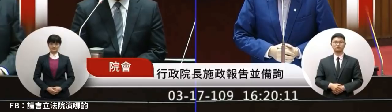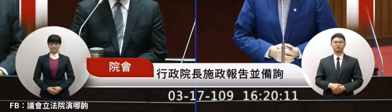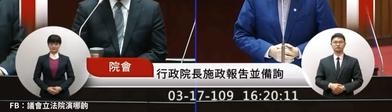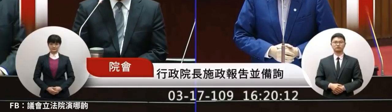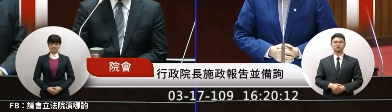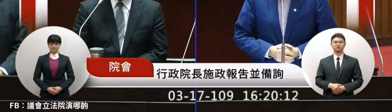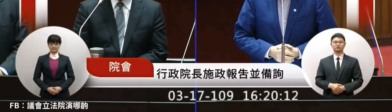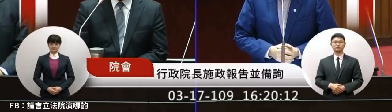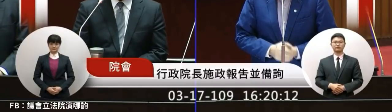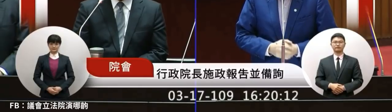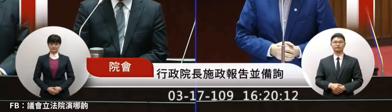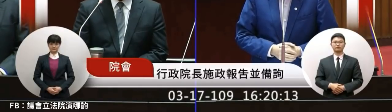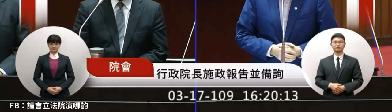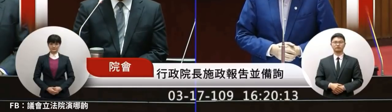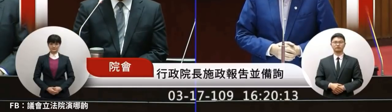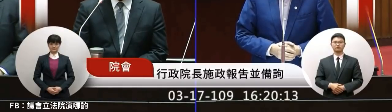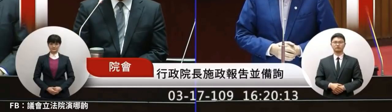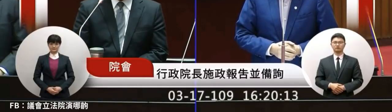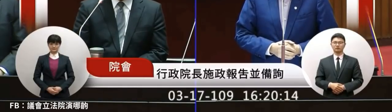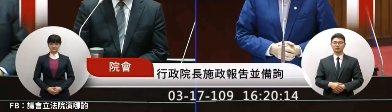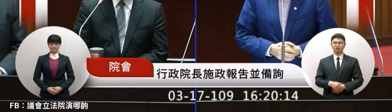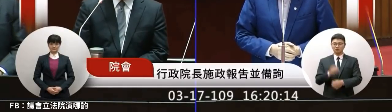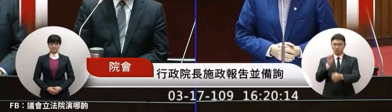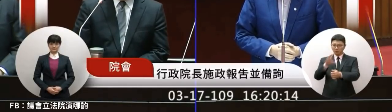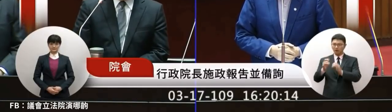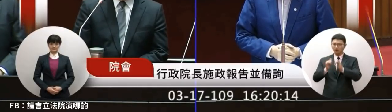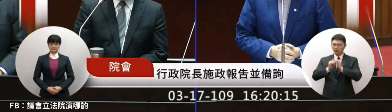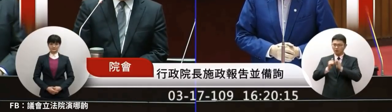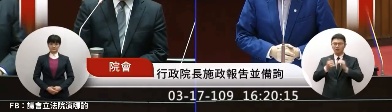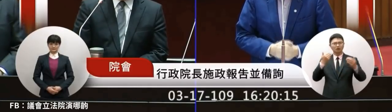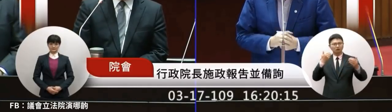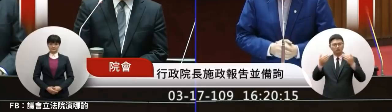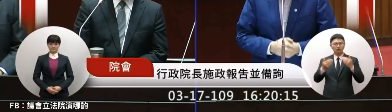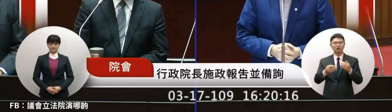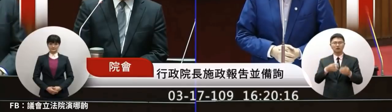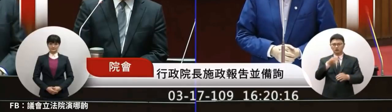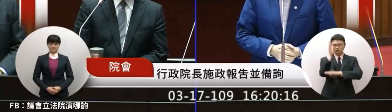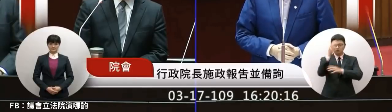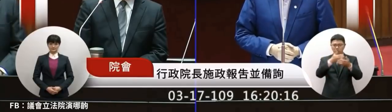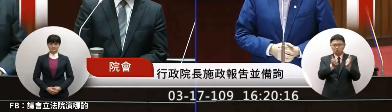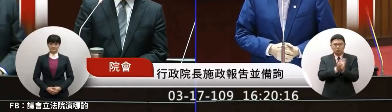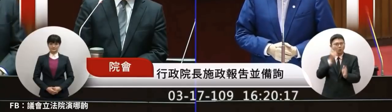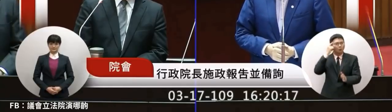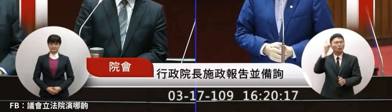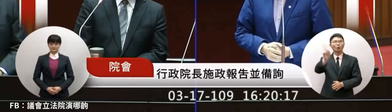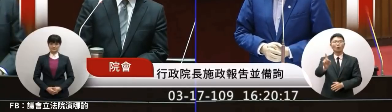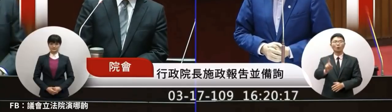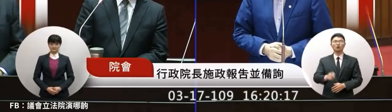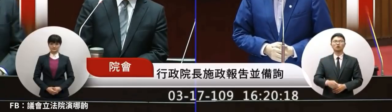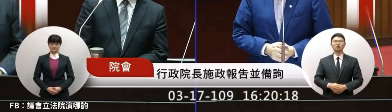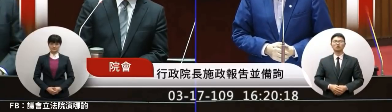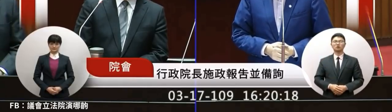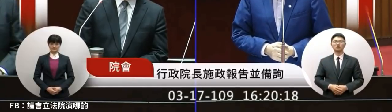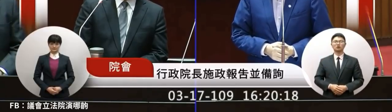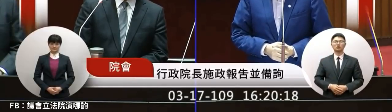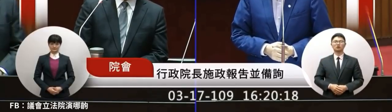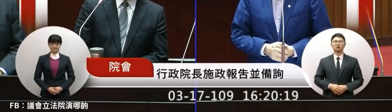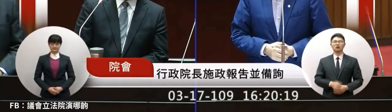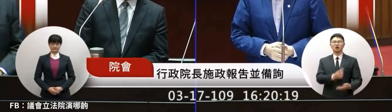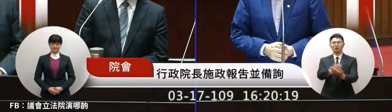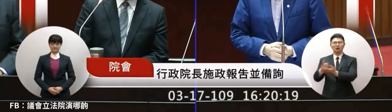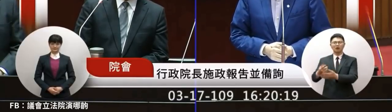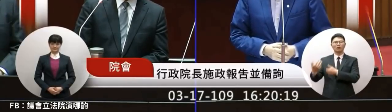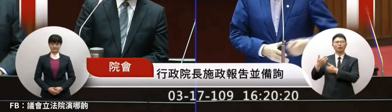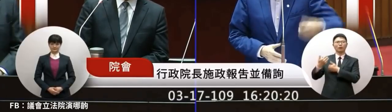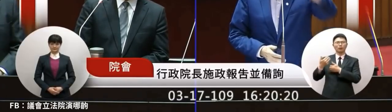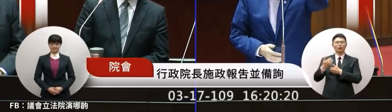我们要让人民很清楚的知道你财政部讲的是什么意思，不要每个人都打电话来问立法